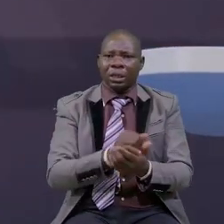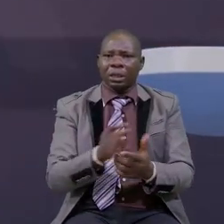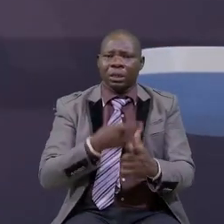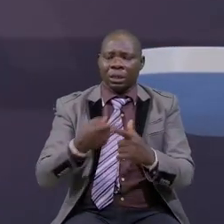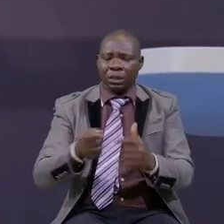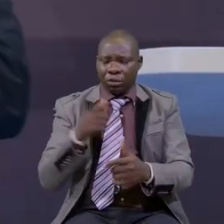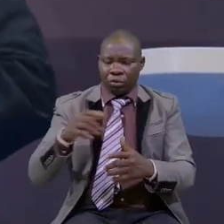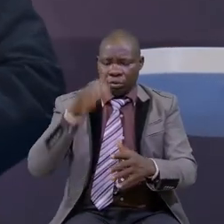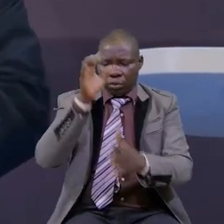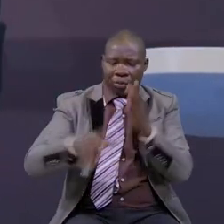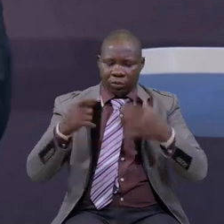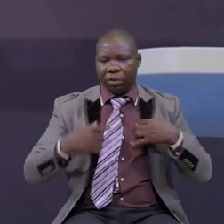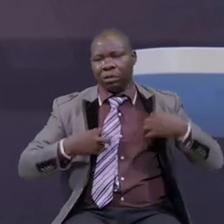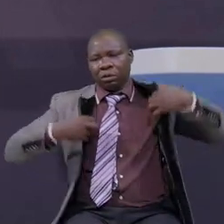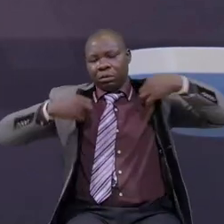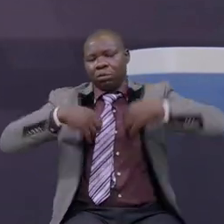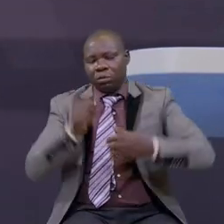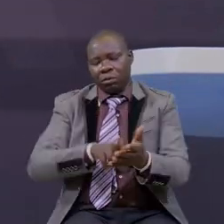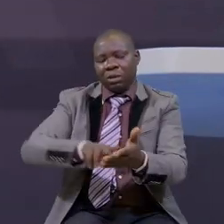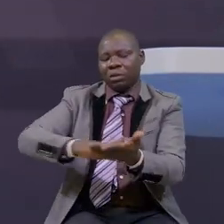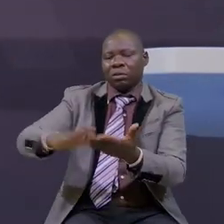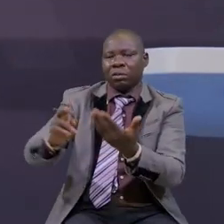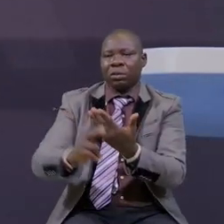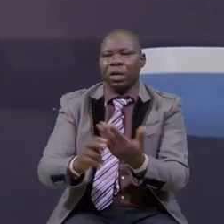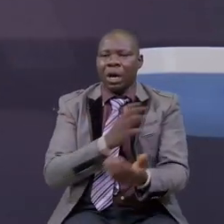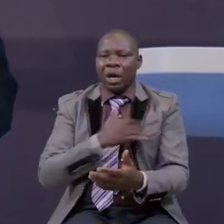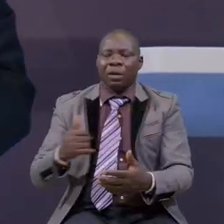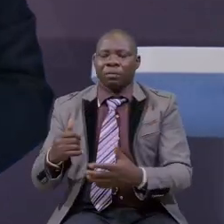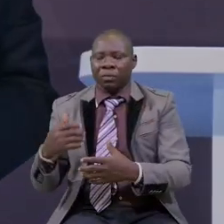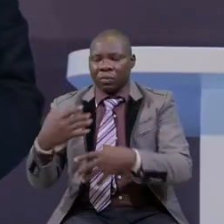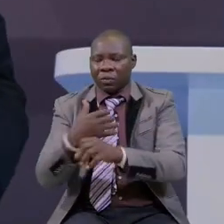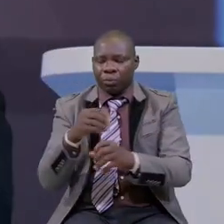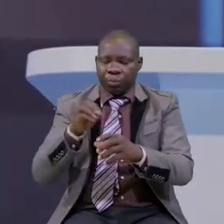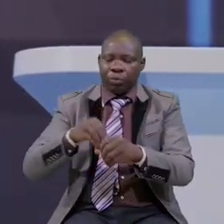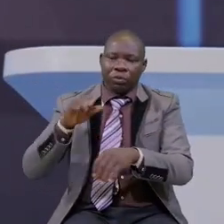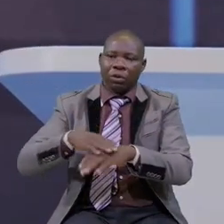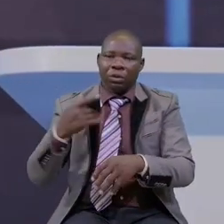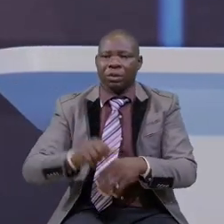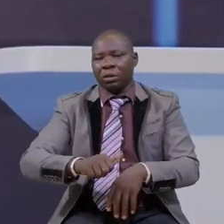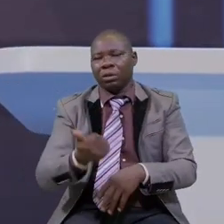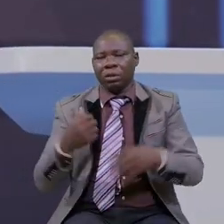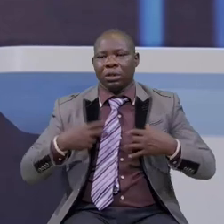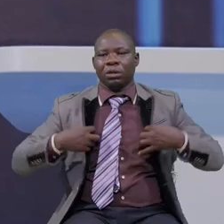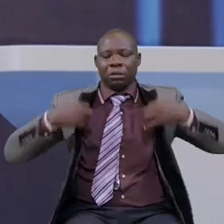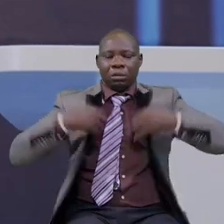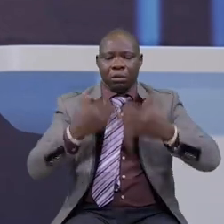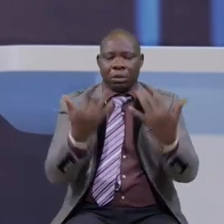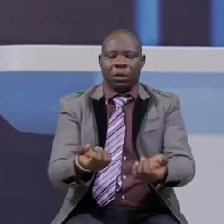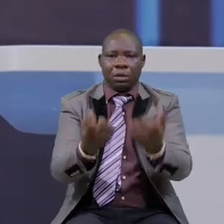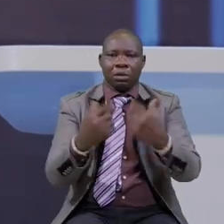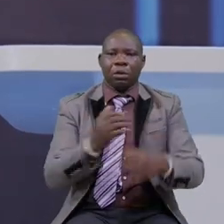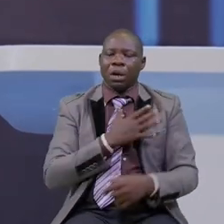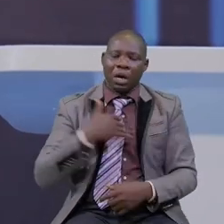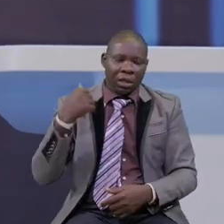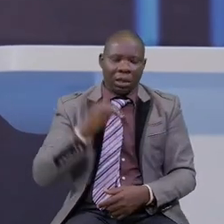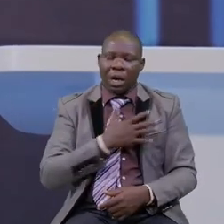tu rejettes la robe de justice et tu remets l'autre robe. Maintenant viens, je vais te montrer que